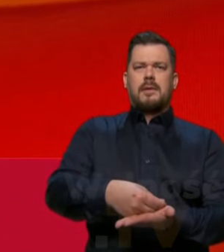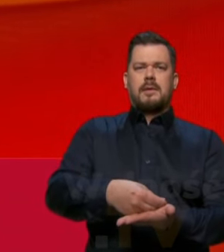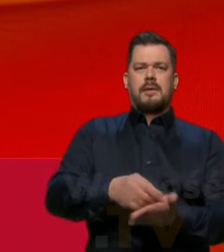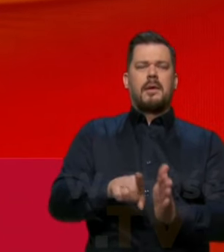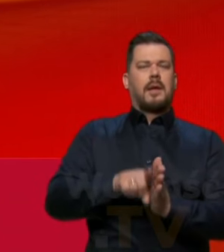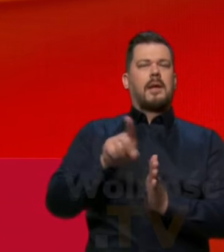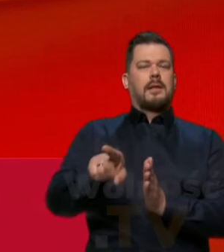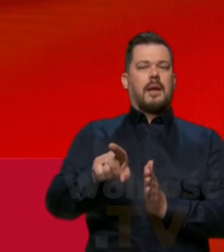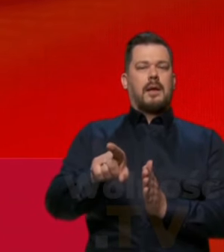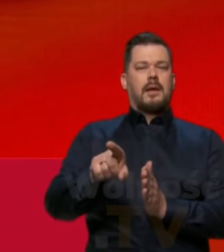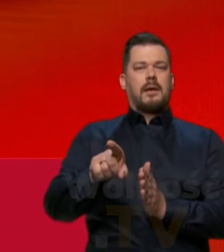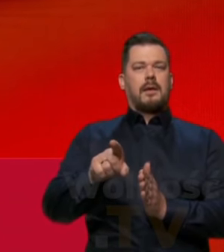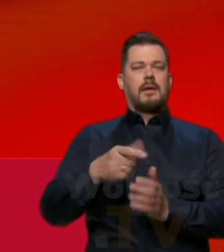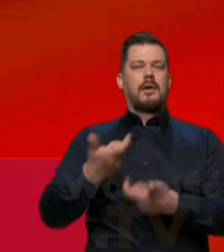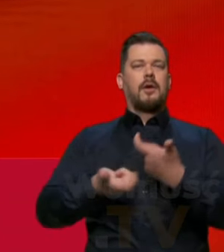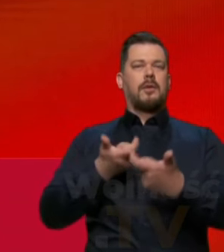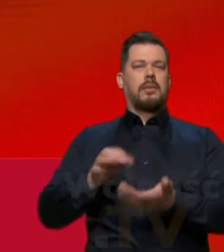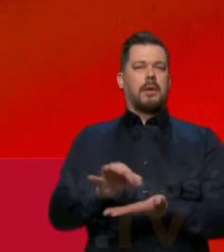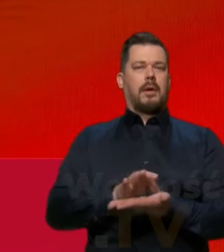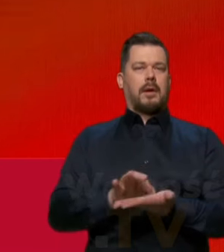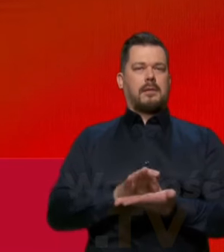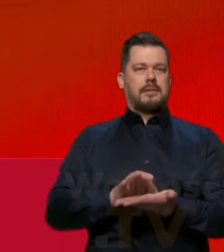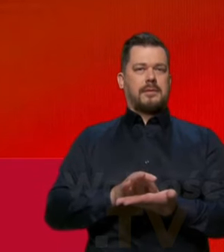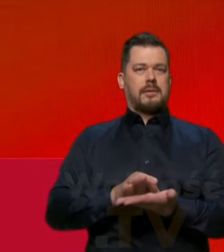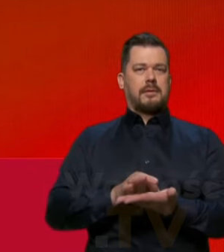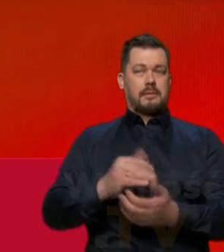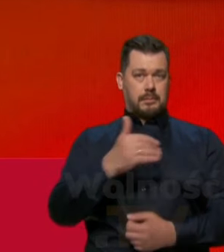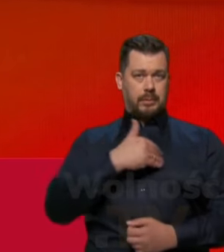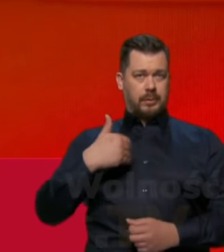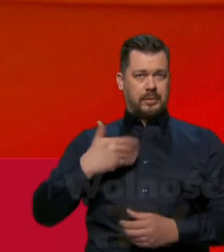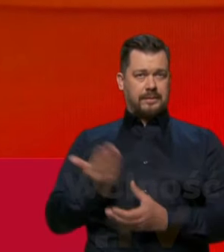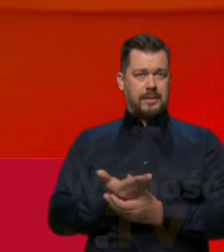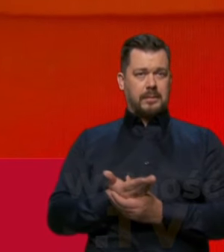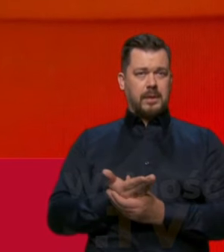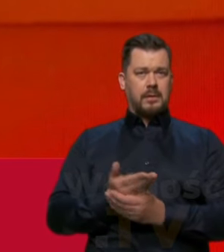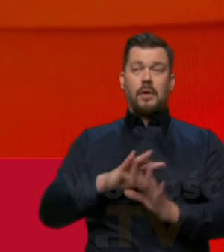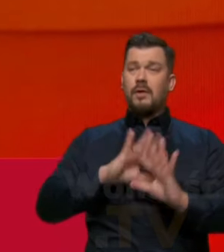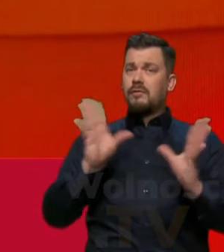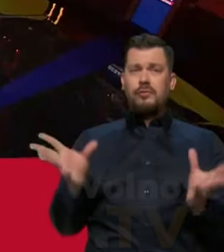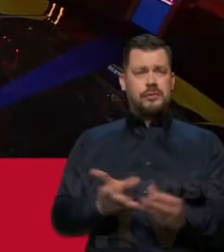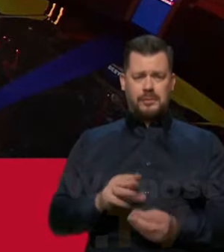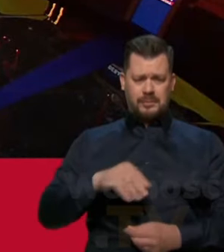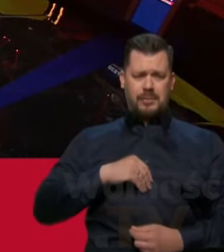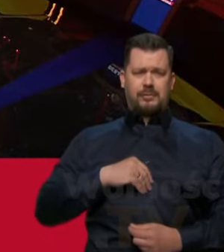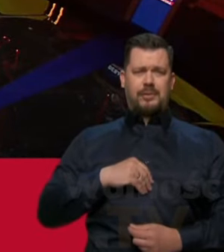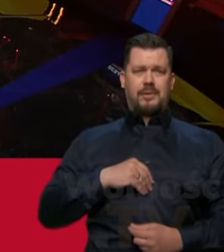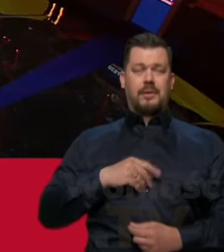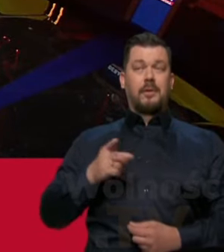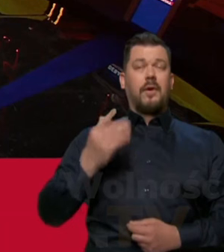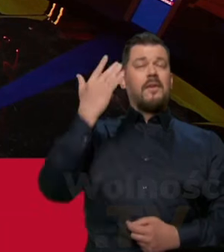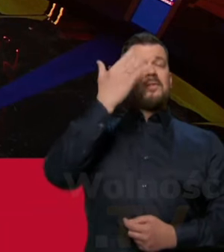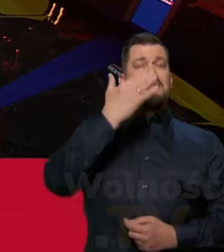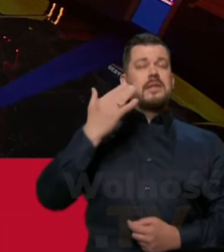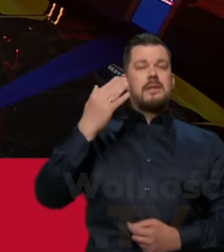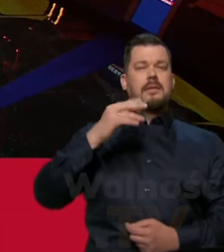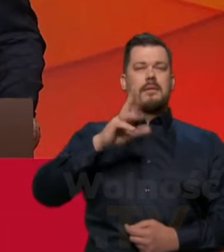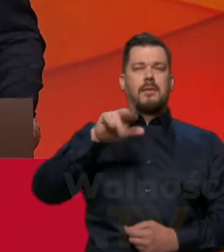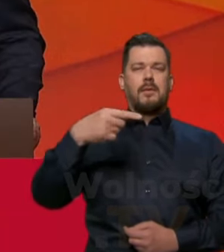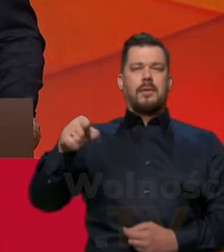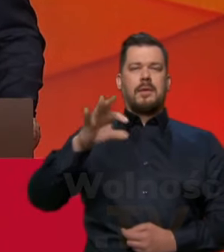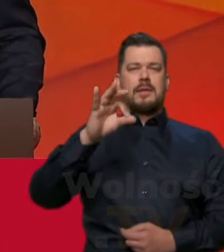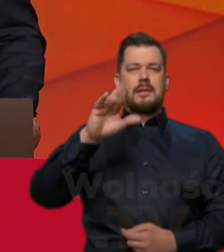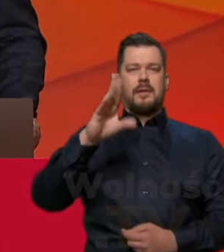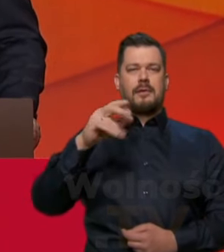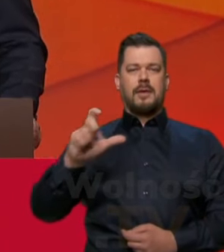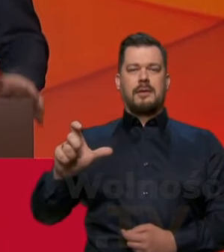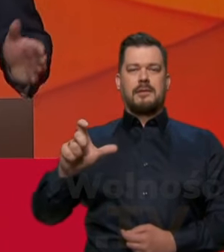dla produkcji leków przez polskich przedsiębiorców. To wszystko można zrobić. To wizja Romualda Starosielca na to,